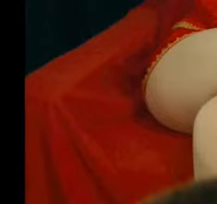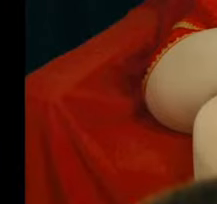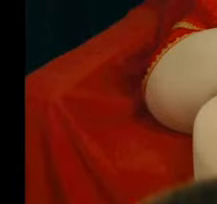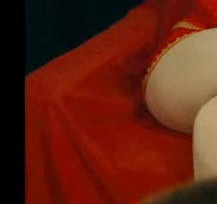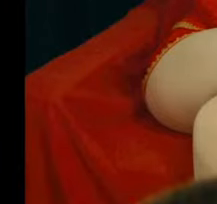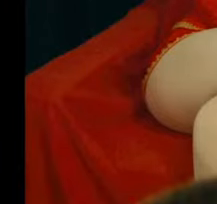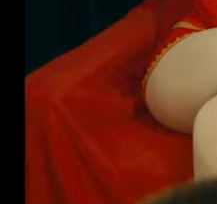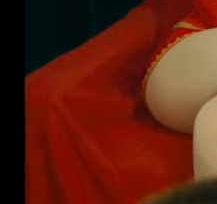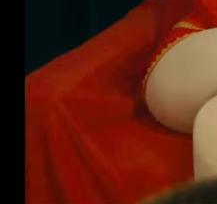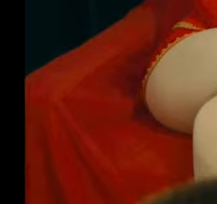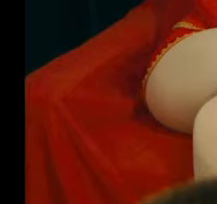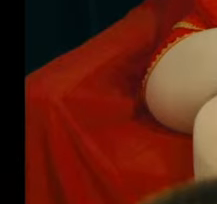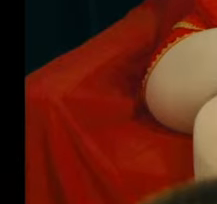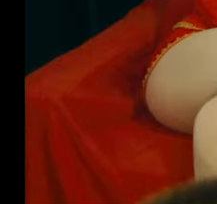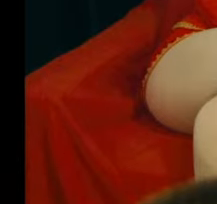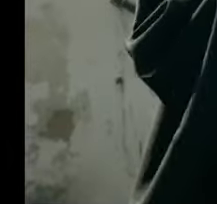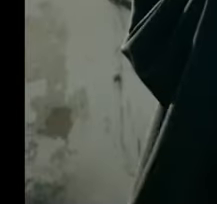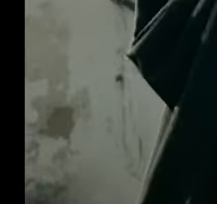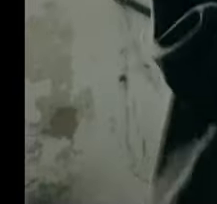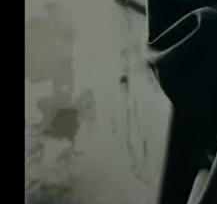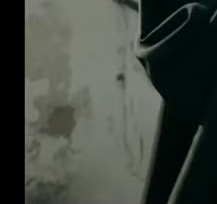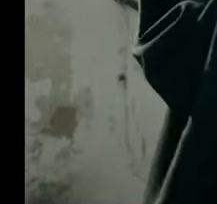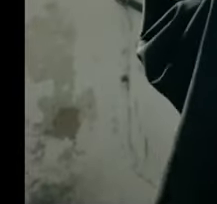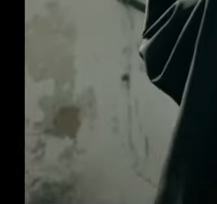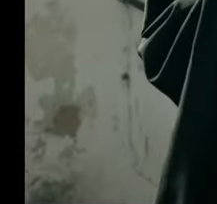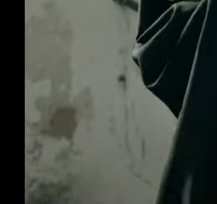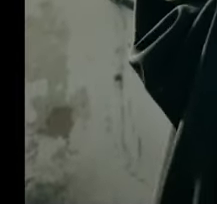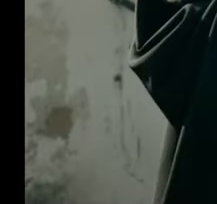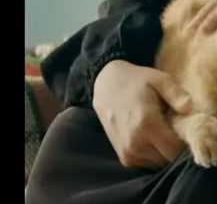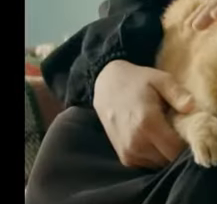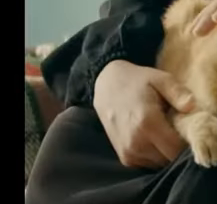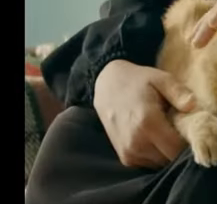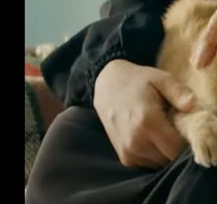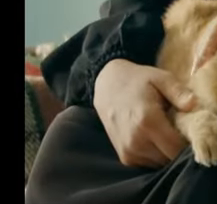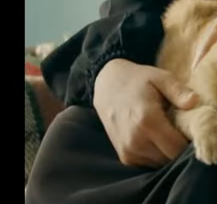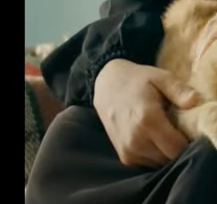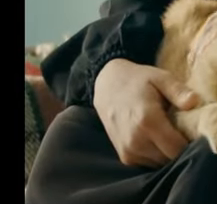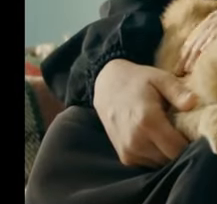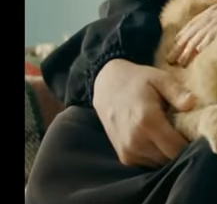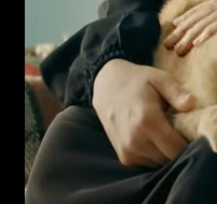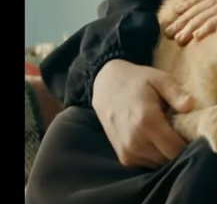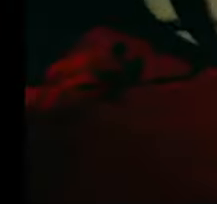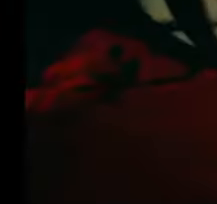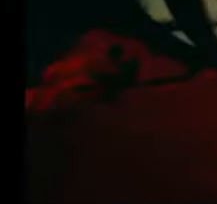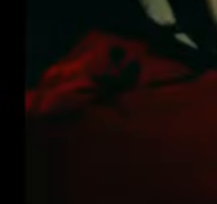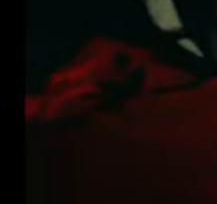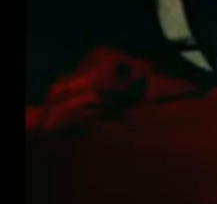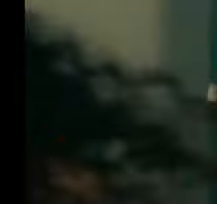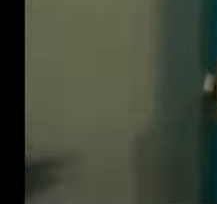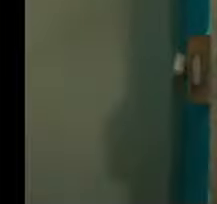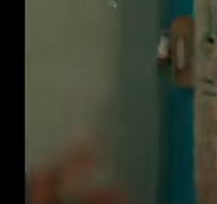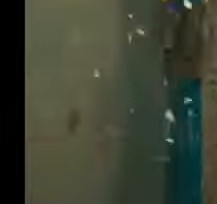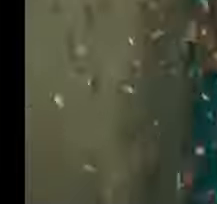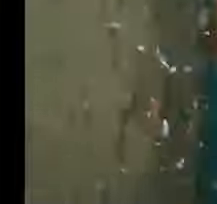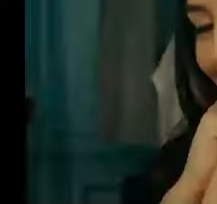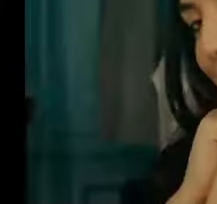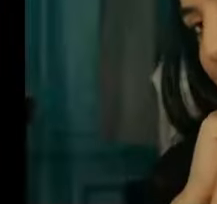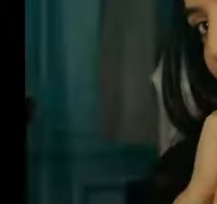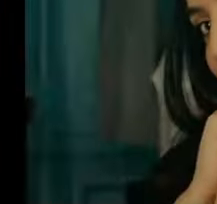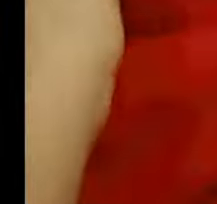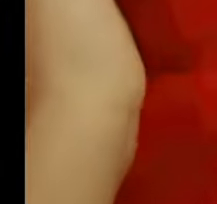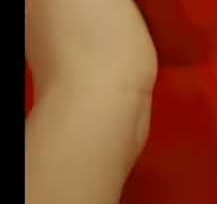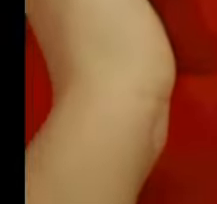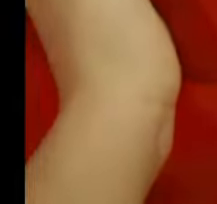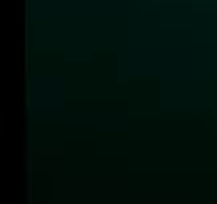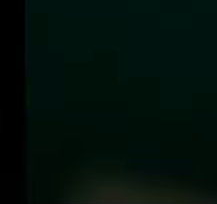يمثلوا للواقع اللي متاع القصة هذيك. نارت روحي والدم كيف ما يرجع الفرطة طول النار اللي